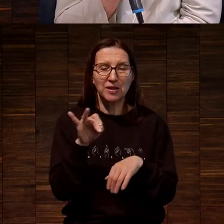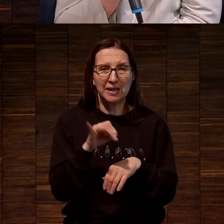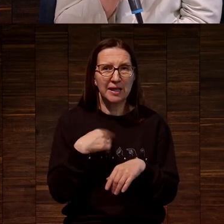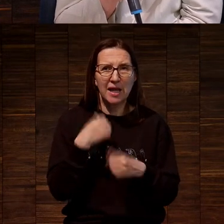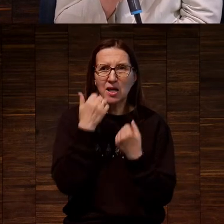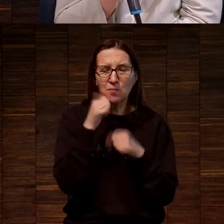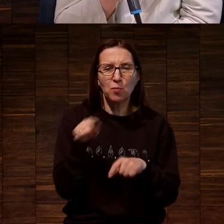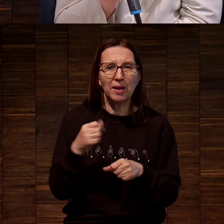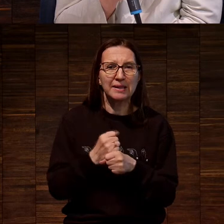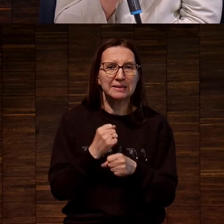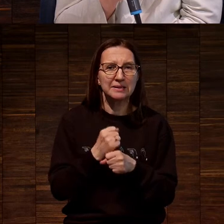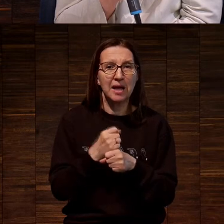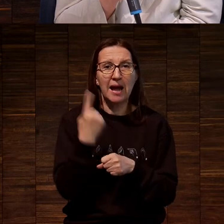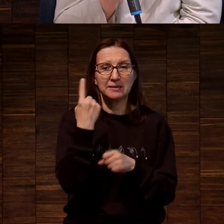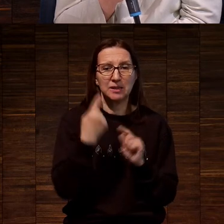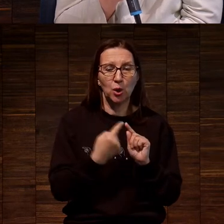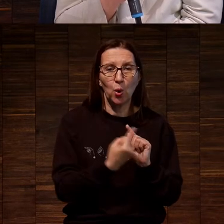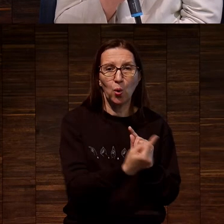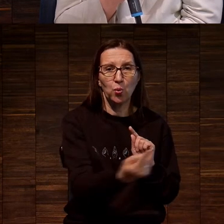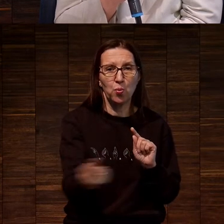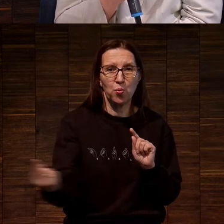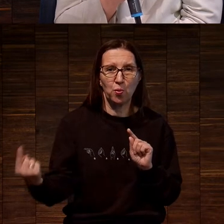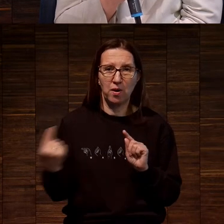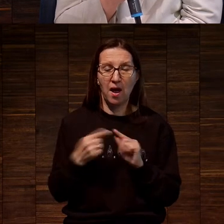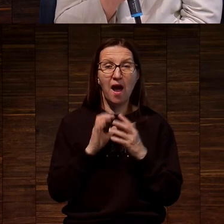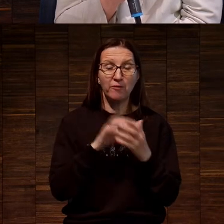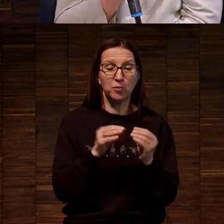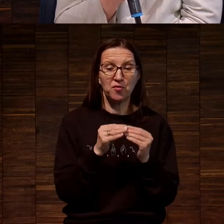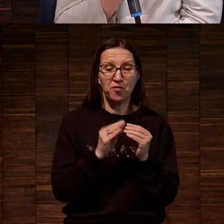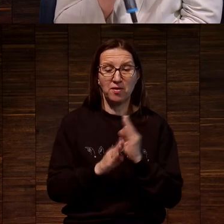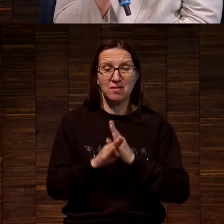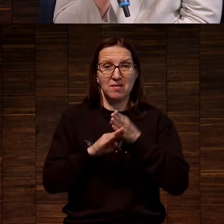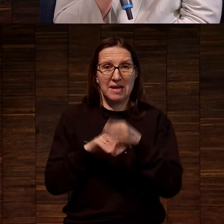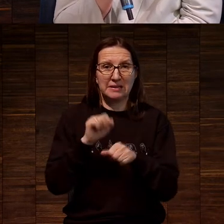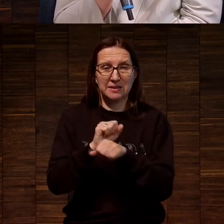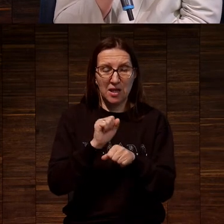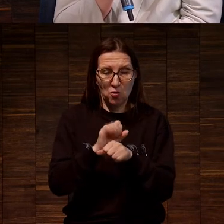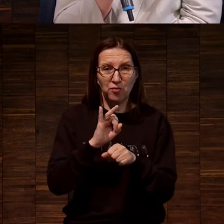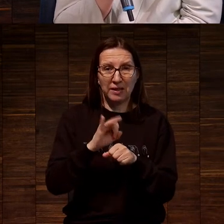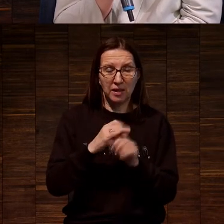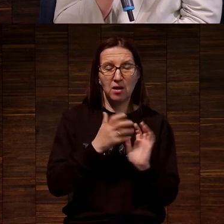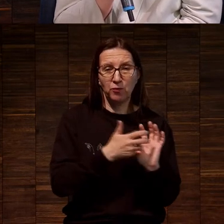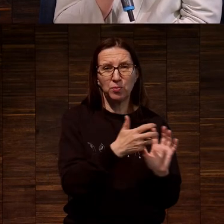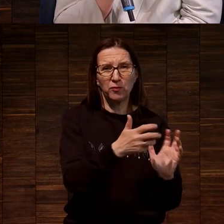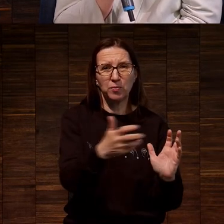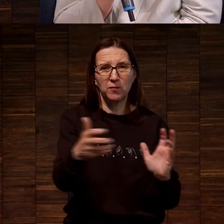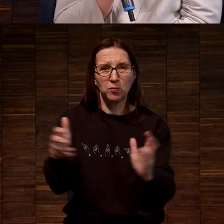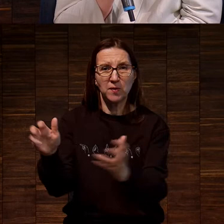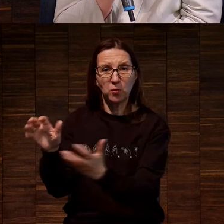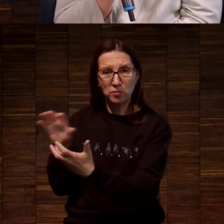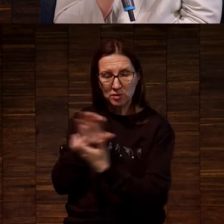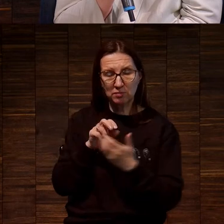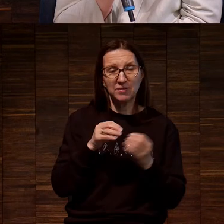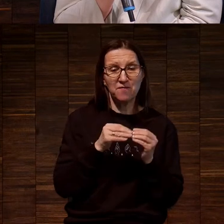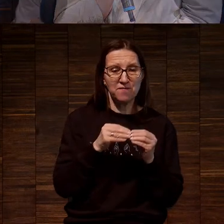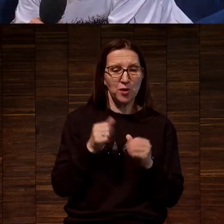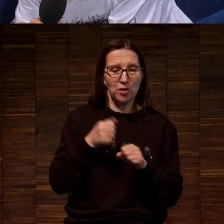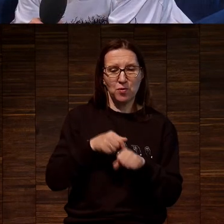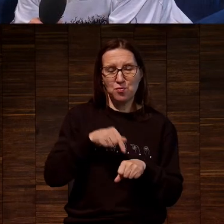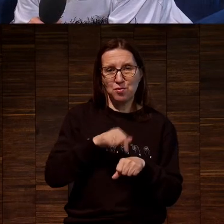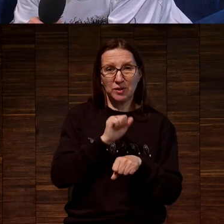я не помню, они сделали один круг в результате на автобусе по маршруту. Вот. Видео мы забыли